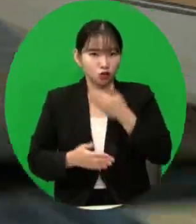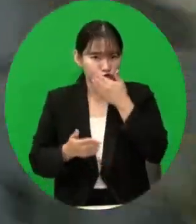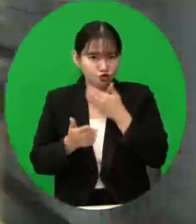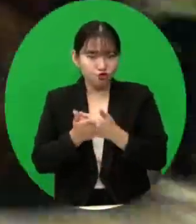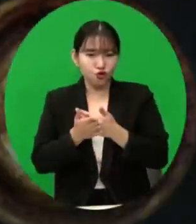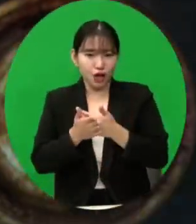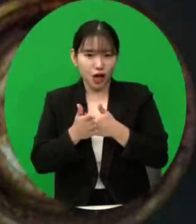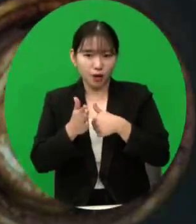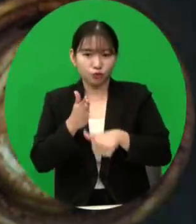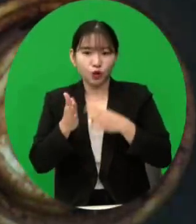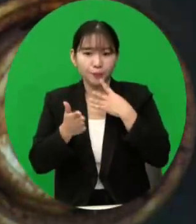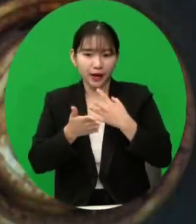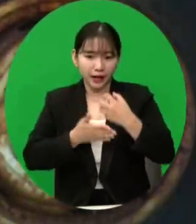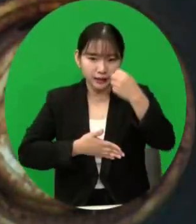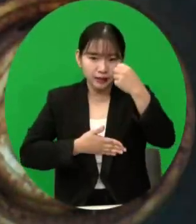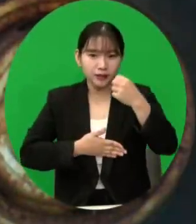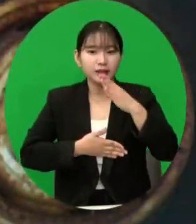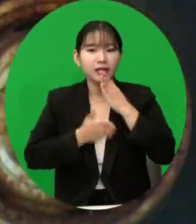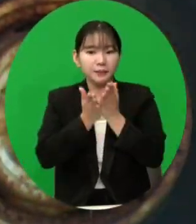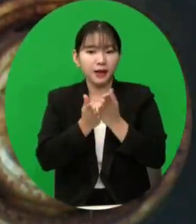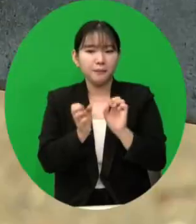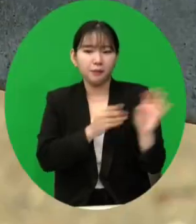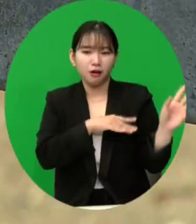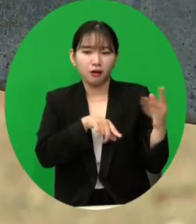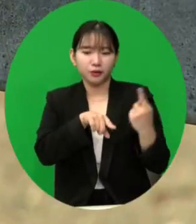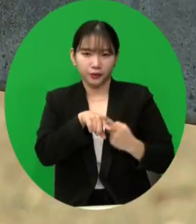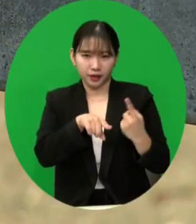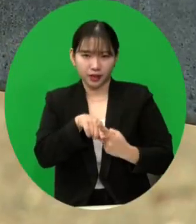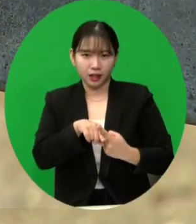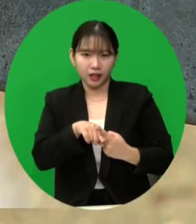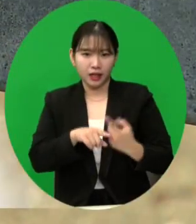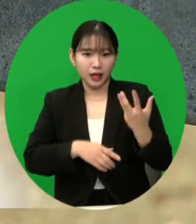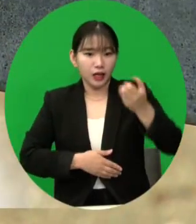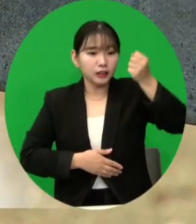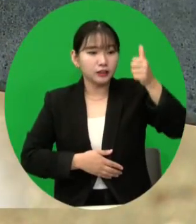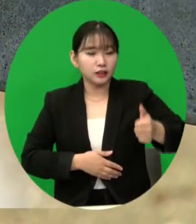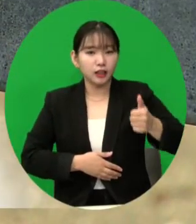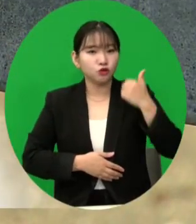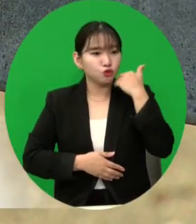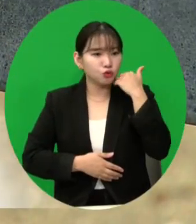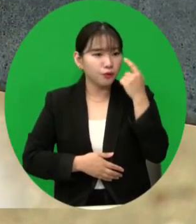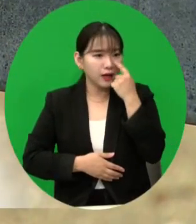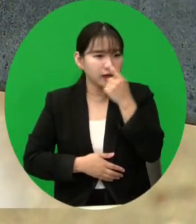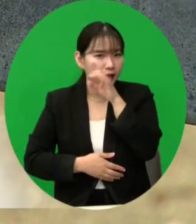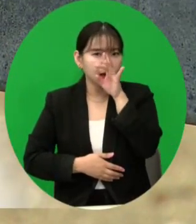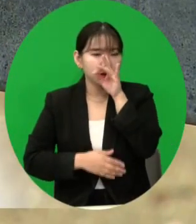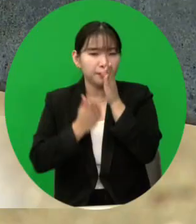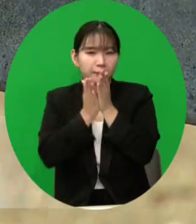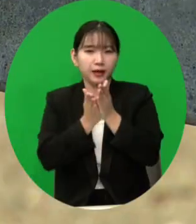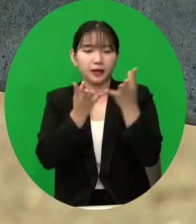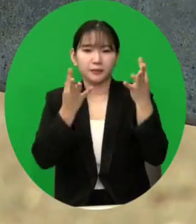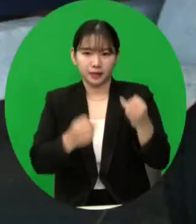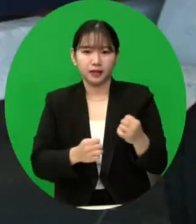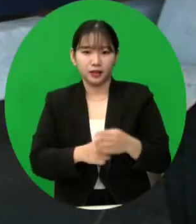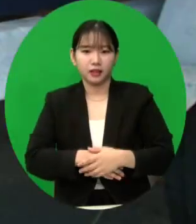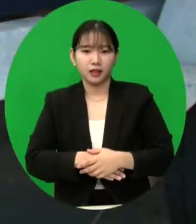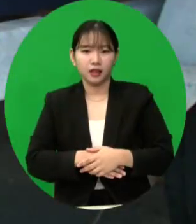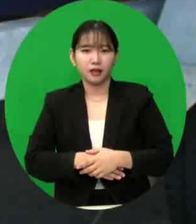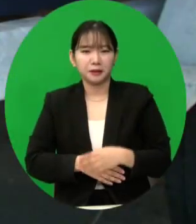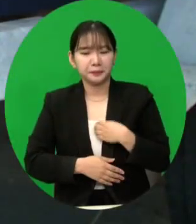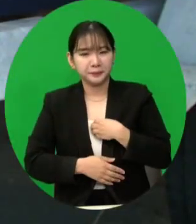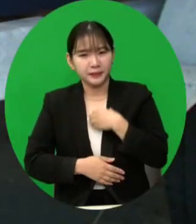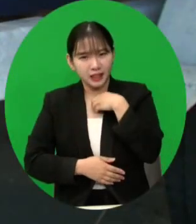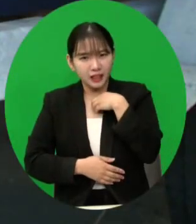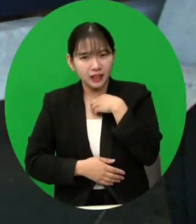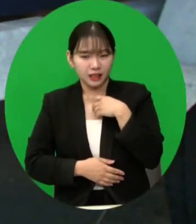떼어놓고 사실상 버린 것이나 다름없습니다. 소유주 파악이 되지 않은 배들도 많습니다. 눈살을